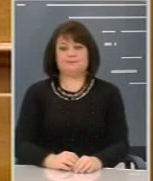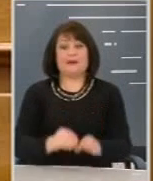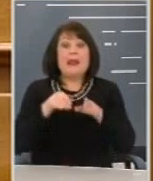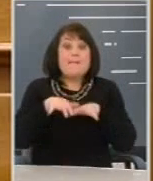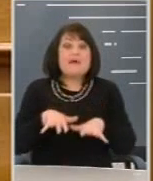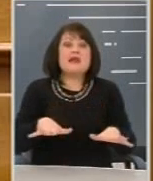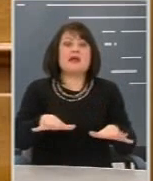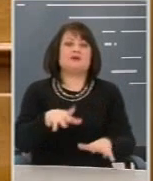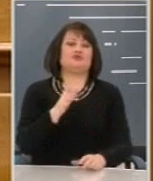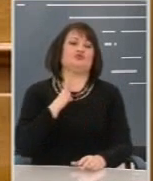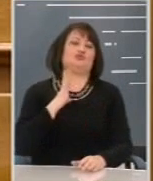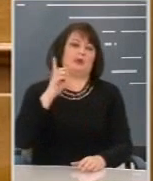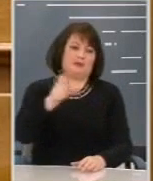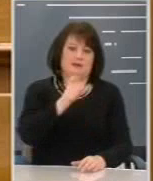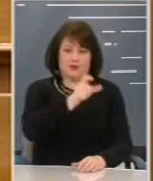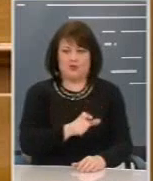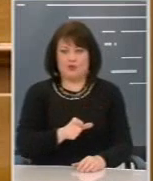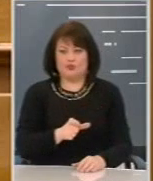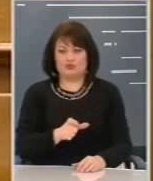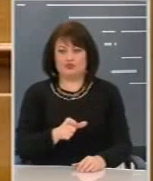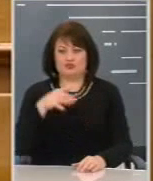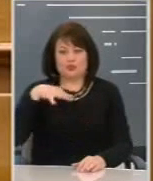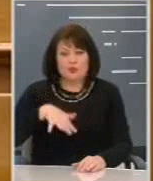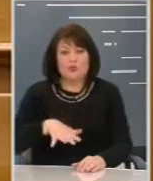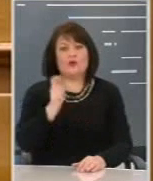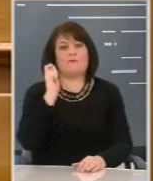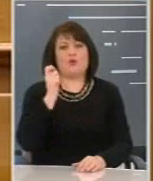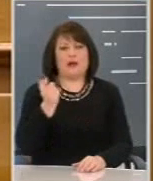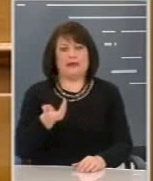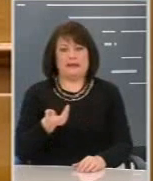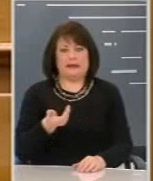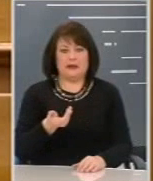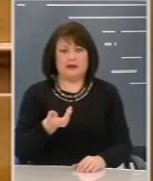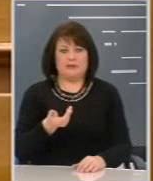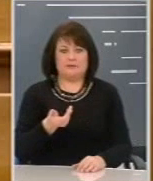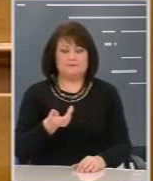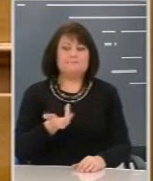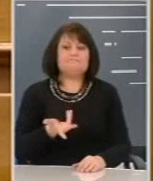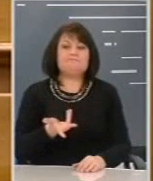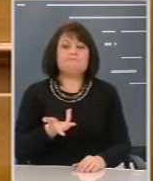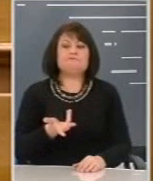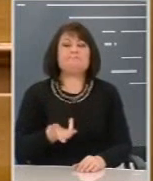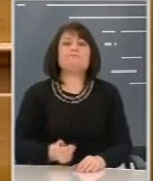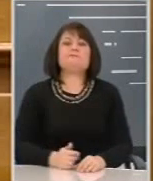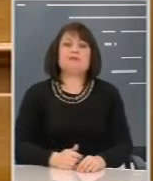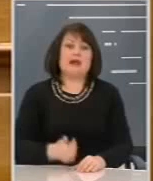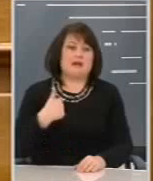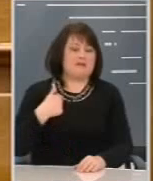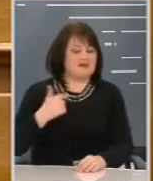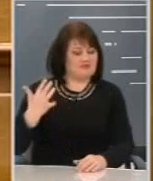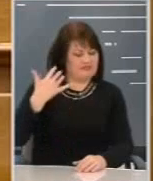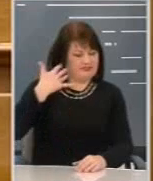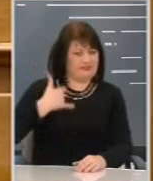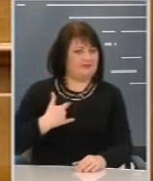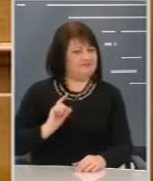την πολιτική ζωή του τόπου και συνήθιζαν να επηρεάζουν και τις αποφάσεις, πλέον δεν μπορούν με αυτή την κυβέρνηση, αλλά να επηρεάζουν τις αποφάσεις αυτού του